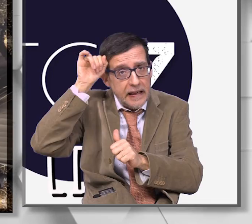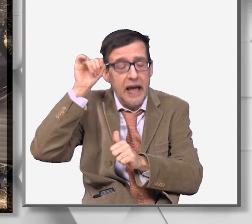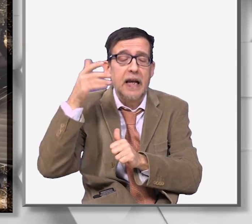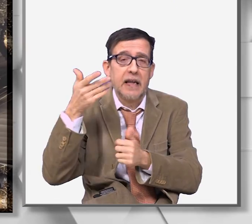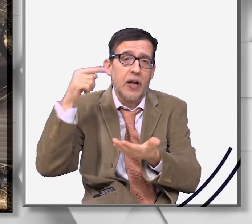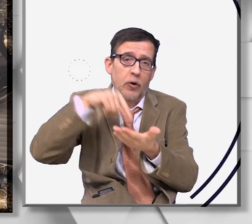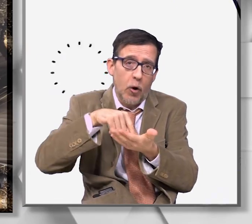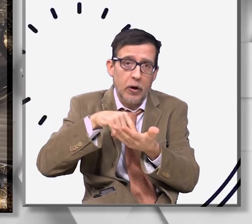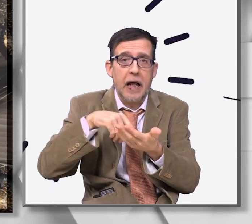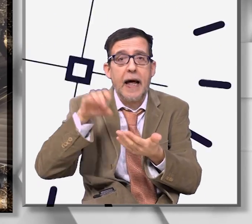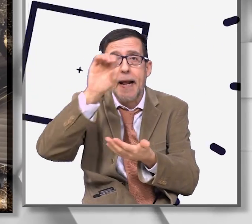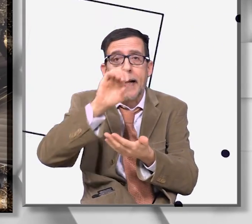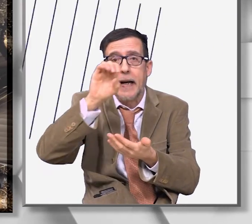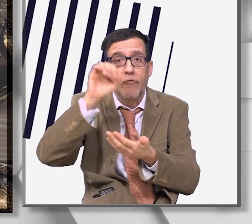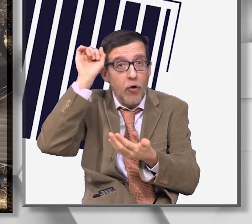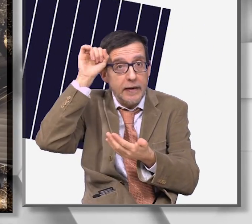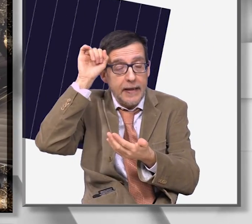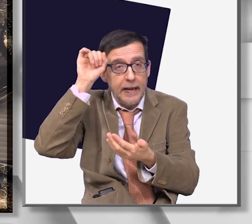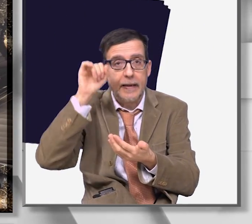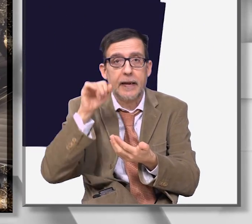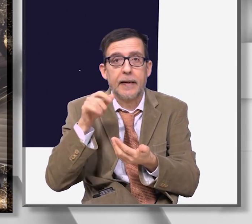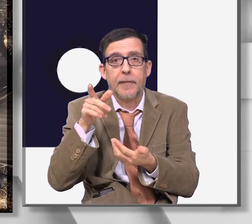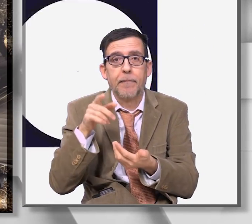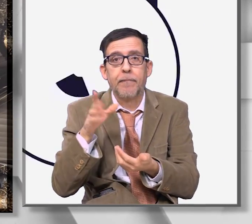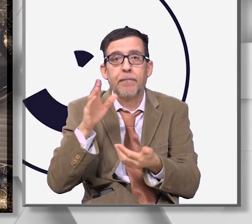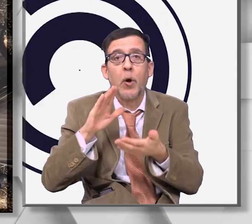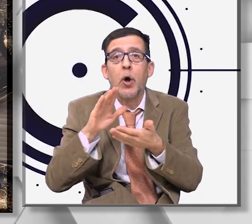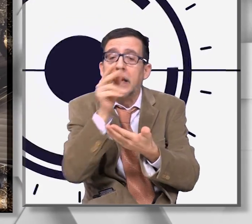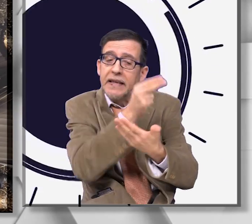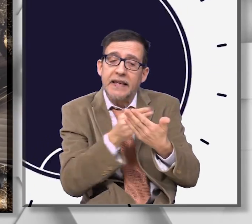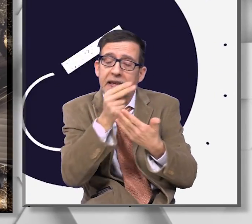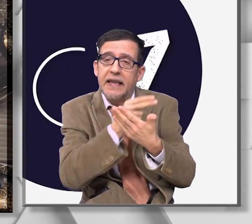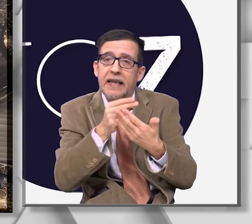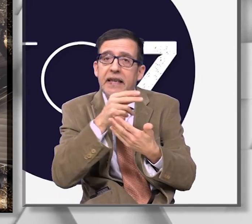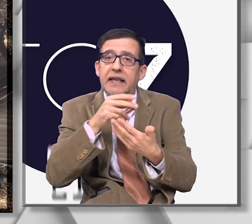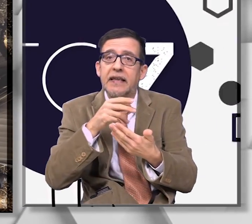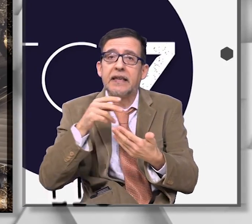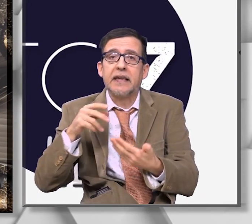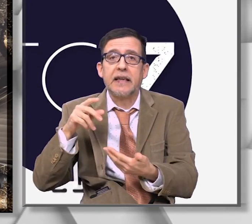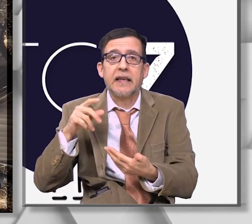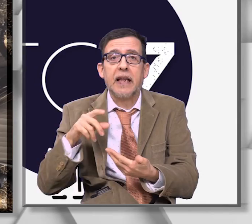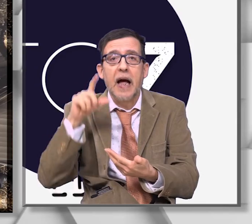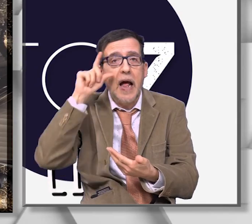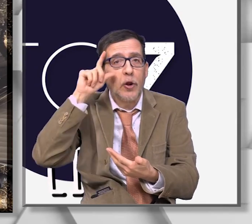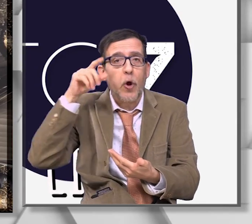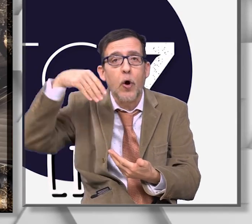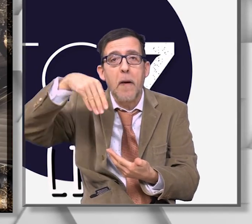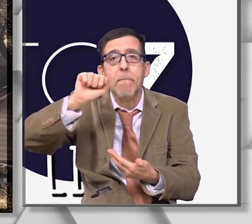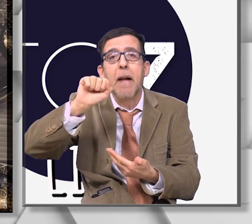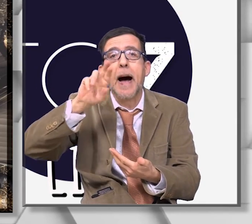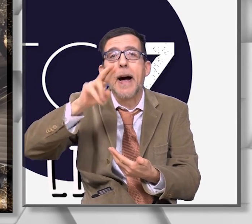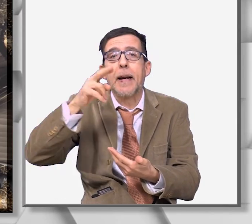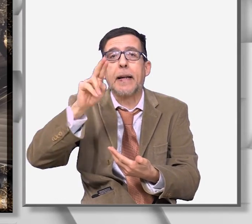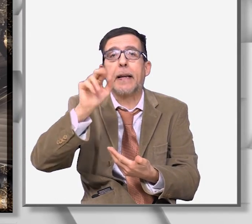della regione sardegna lo stilista antonio marras aceto la sardegna per presentare la sua collezione pret a